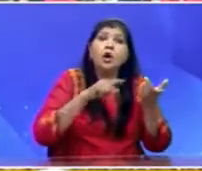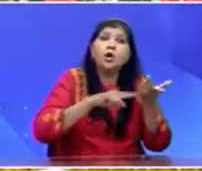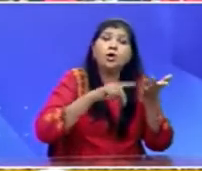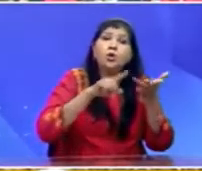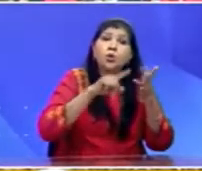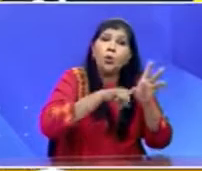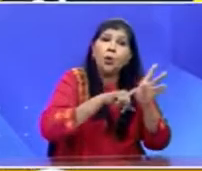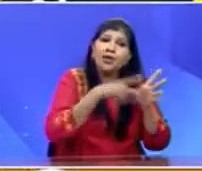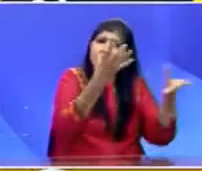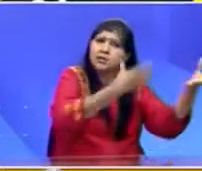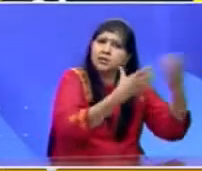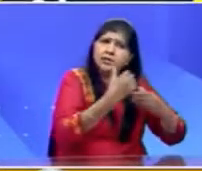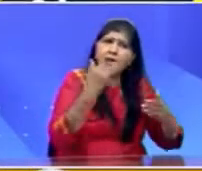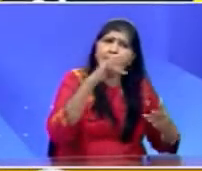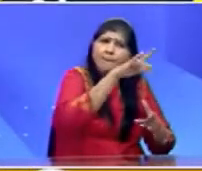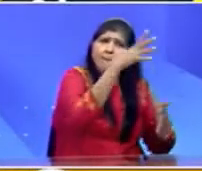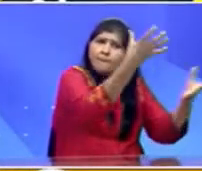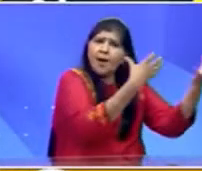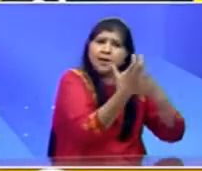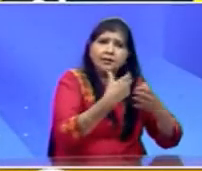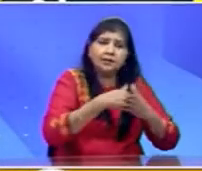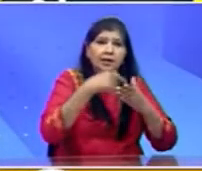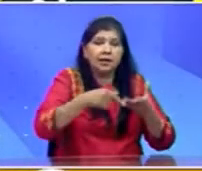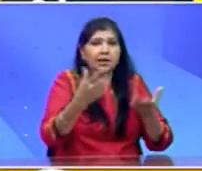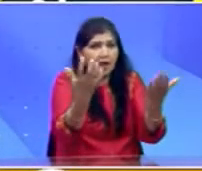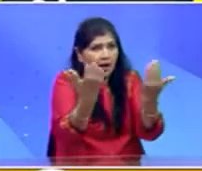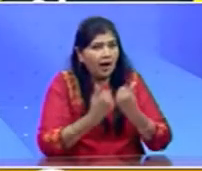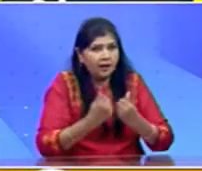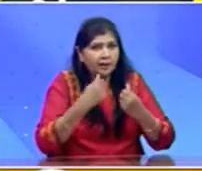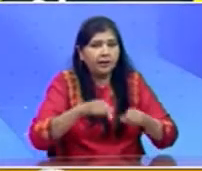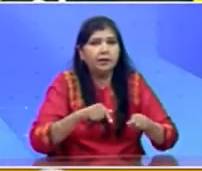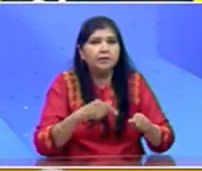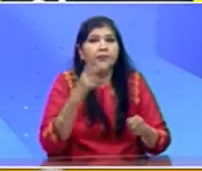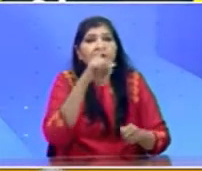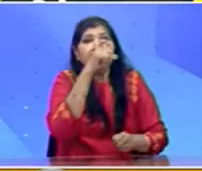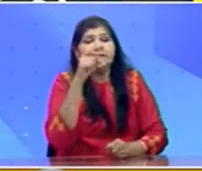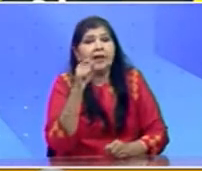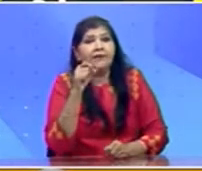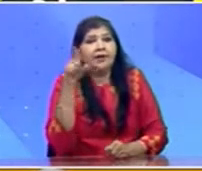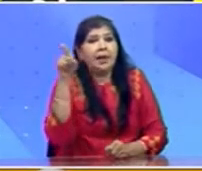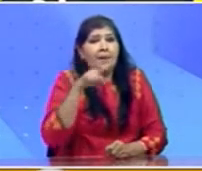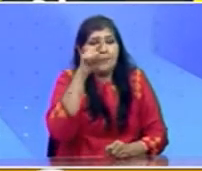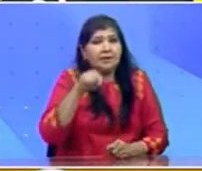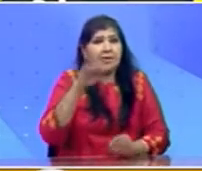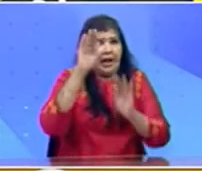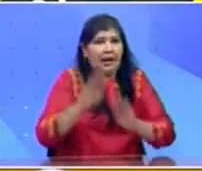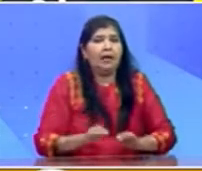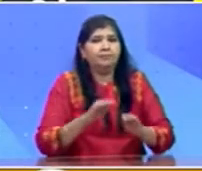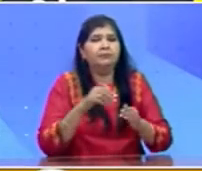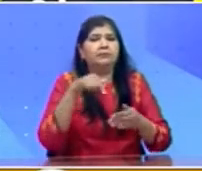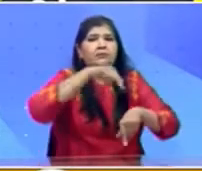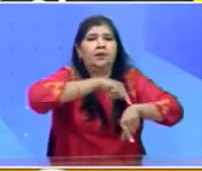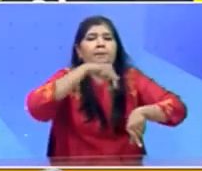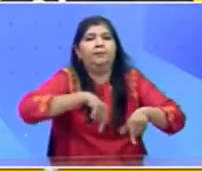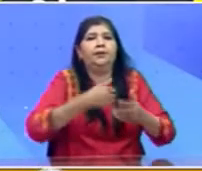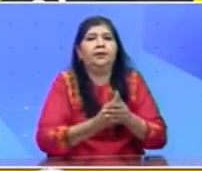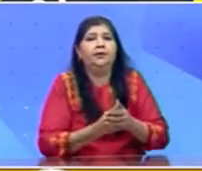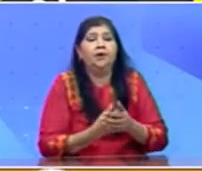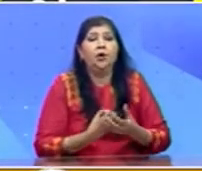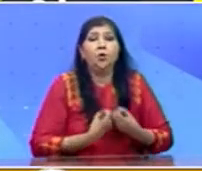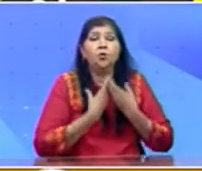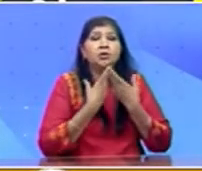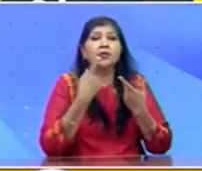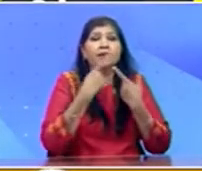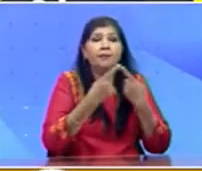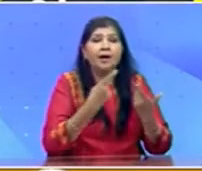थे, वहीं अब इनका आयात 70% तक घट गया है। और खुशी की